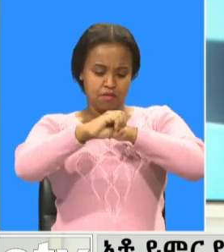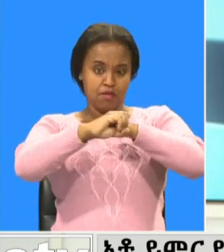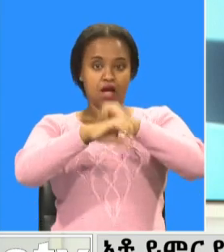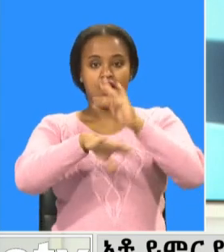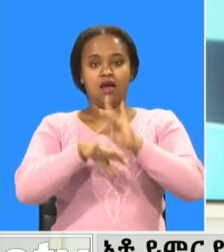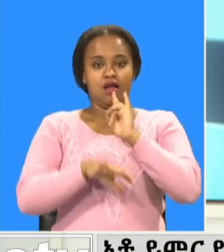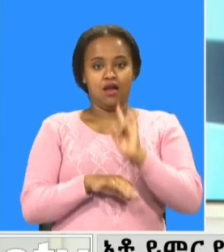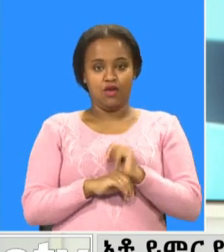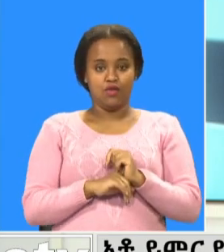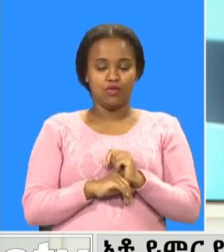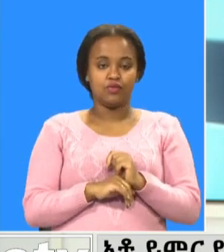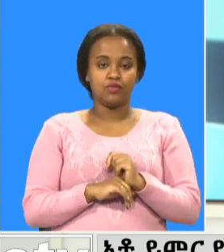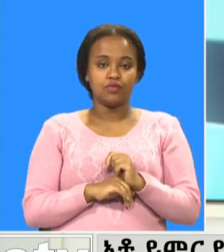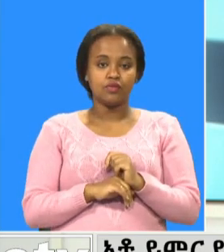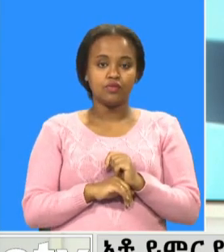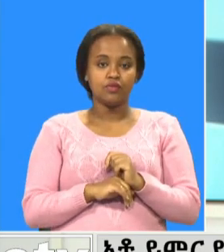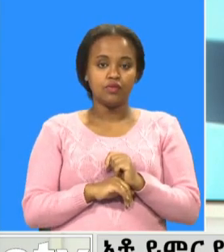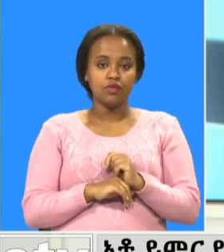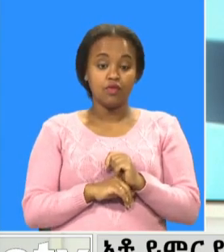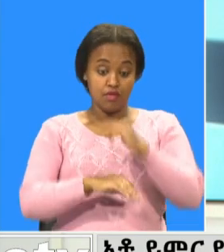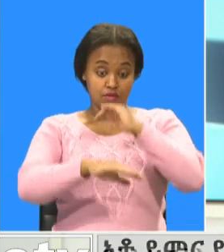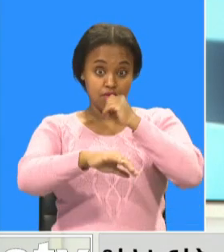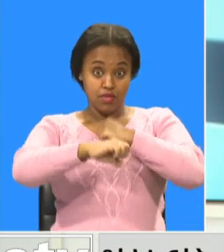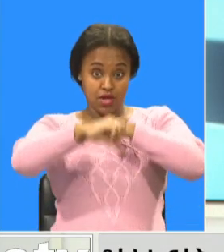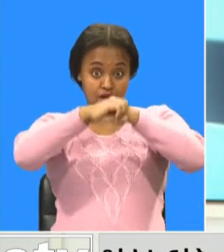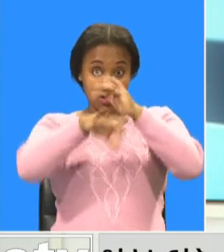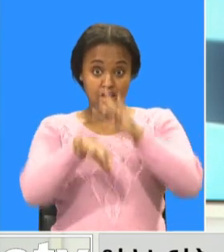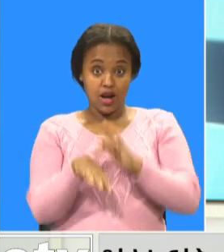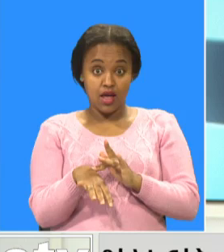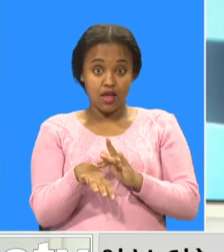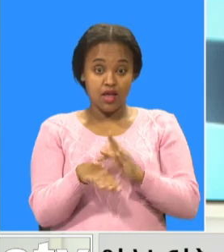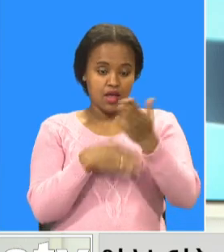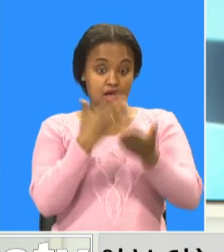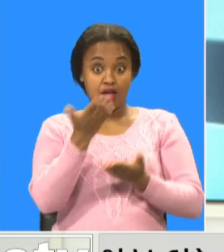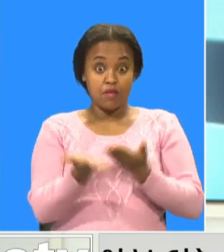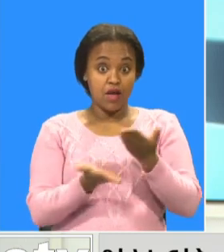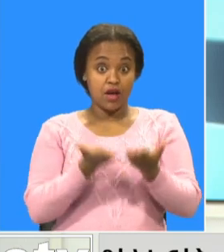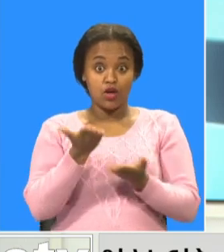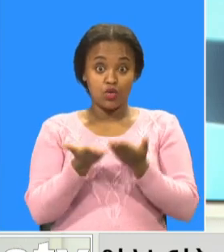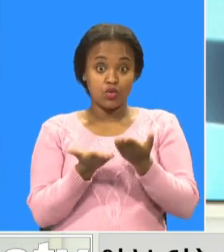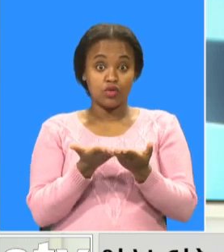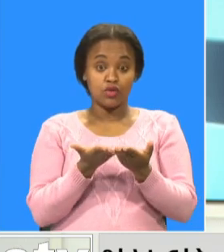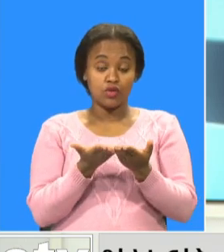መከላከል ላይ ነው እና መከላከል ላይ ከሚያገለግሉን